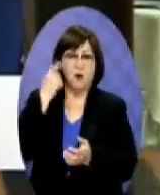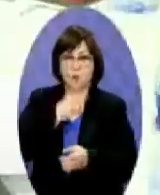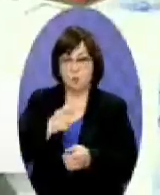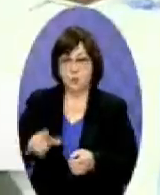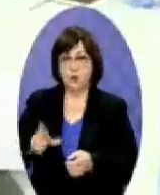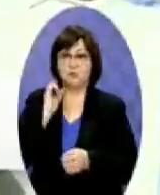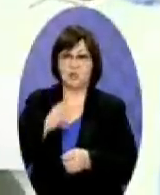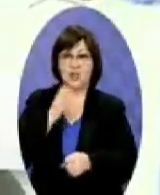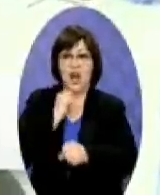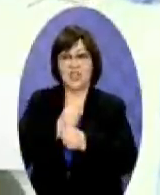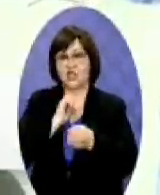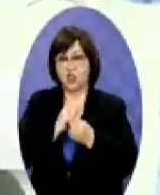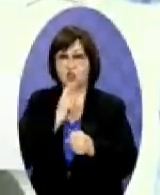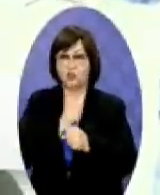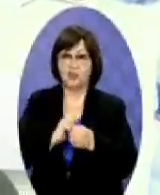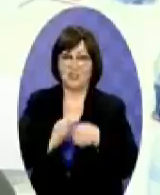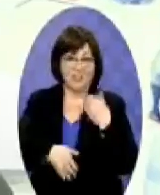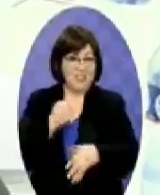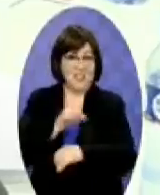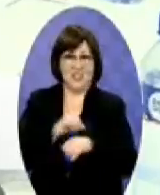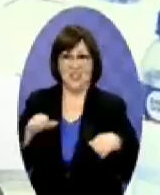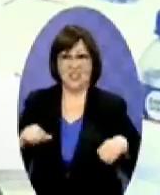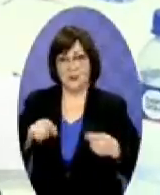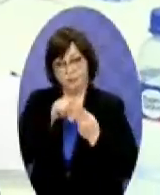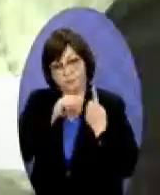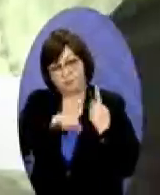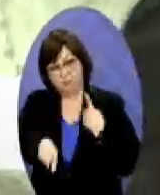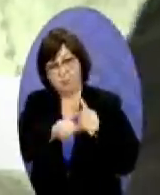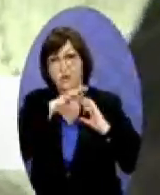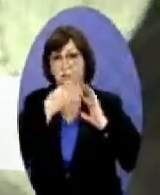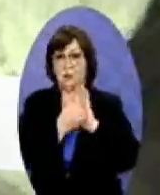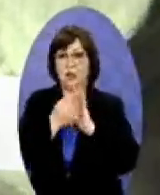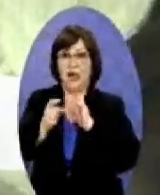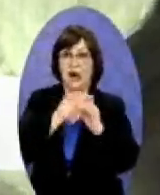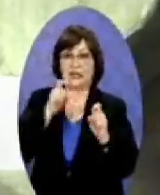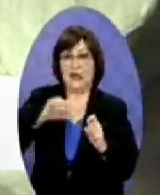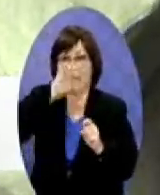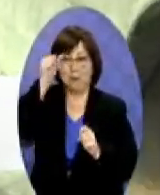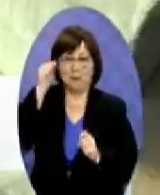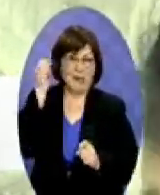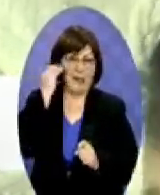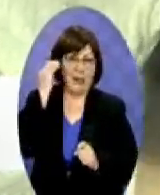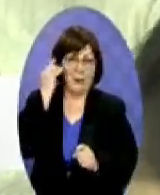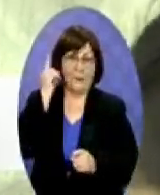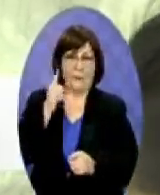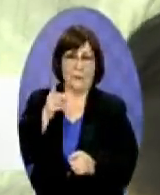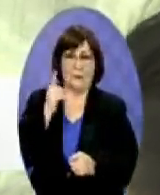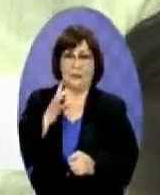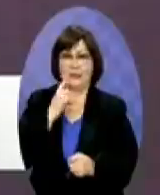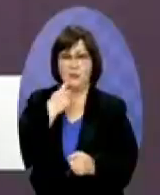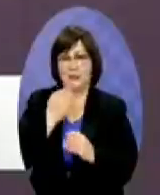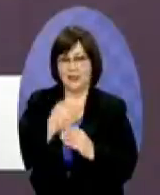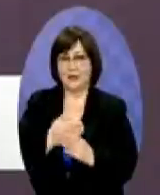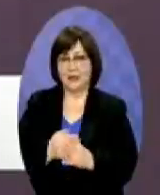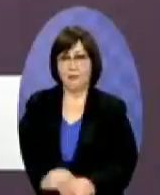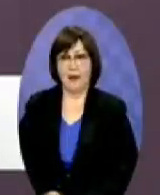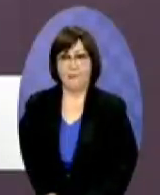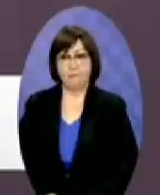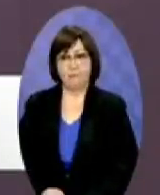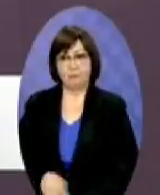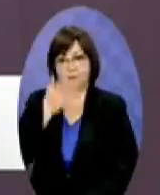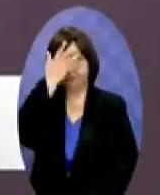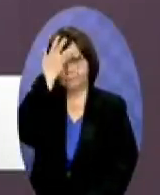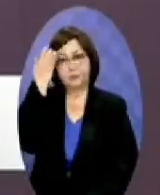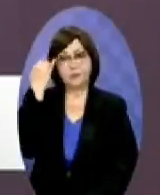салбарт хөдөлмөр эрхэлж байгаа иргэдийн гэр бүлийн харилцаа тулгамдсан асуудлын нэг гэж судлаачид хэлж байна. Үр хүүхэд нь бас